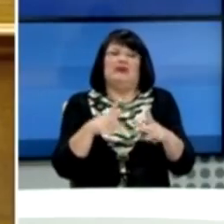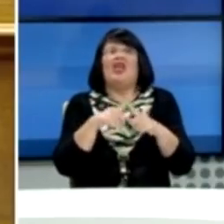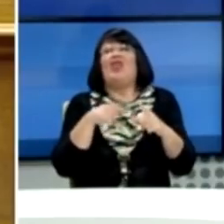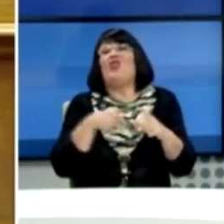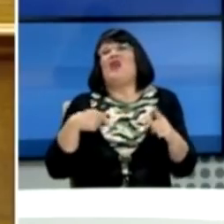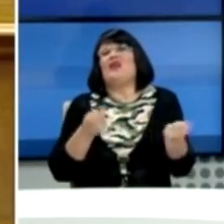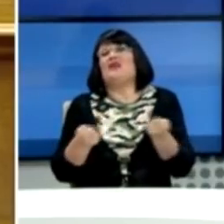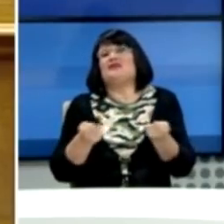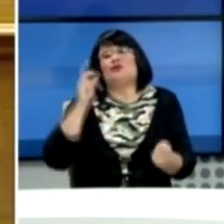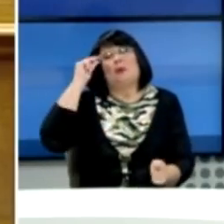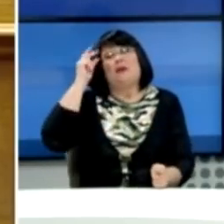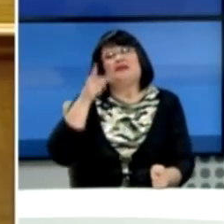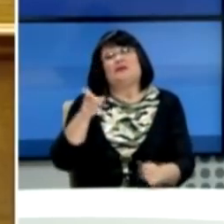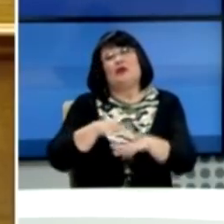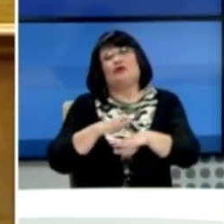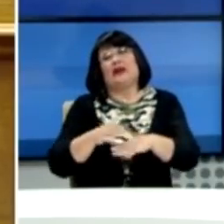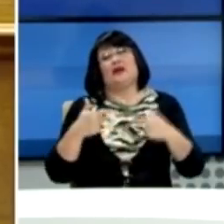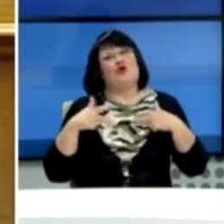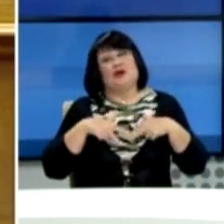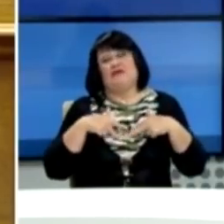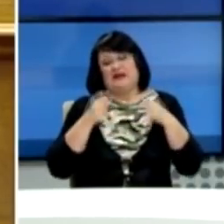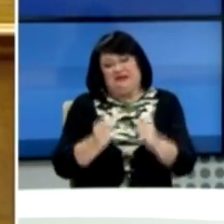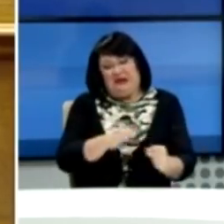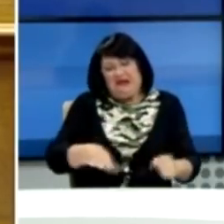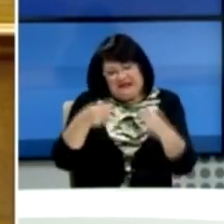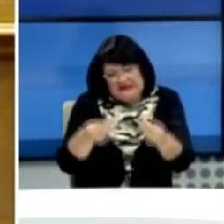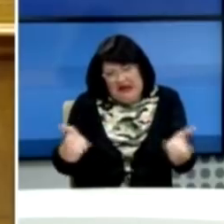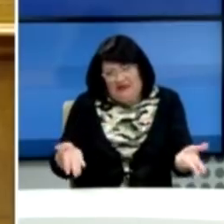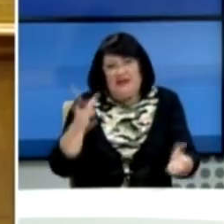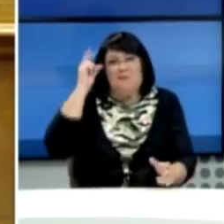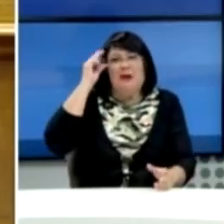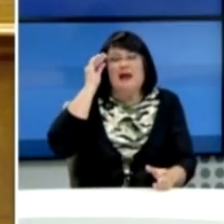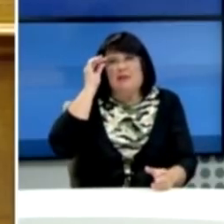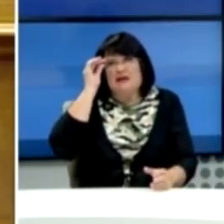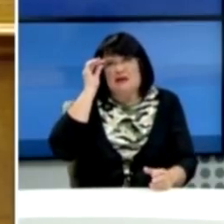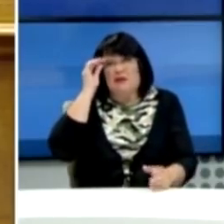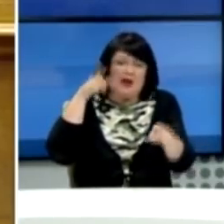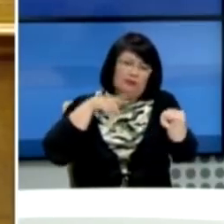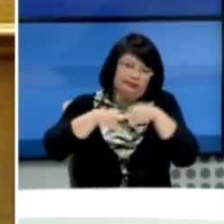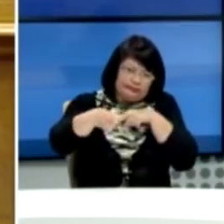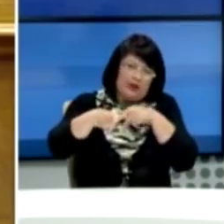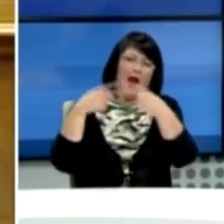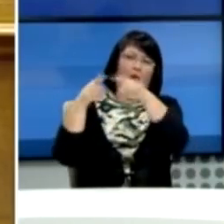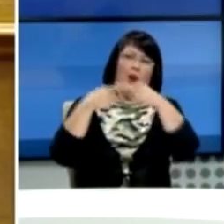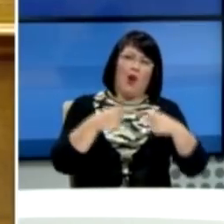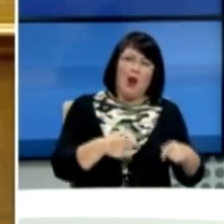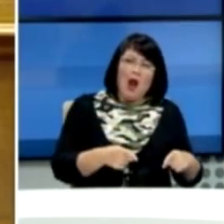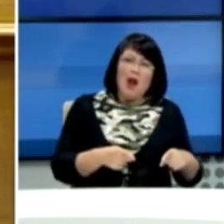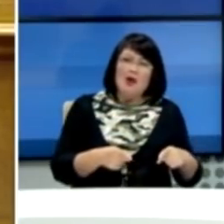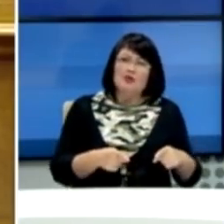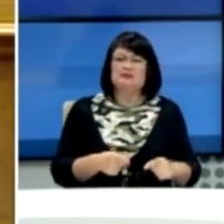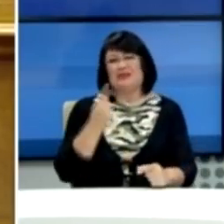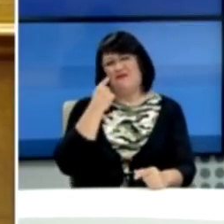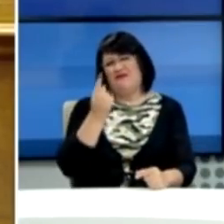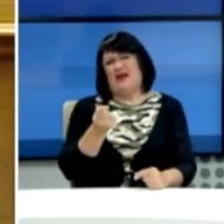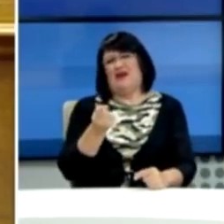των πανεπιστημίων. Αυτή ακριβώς είναι η κατάσταση. Το ΝΑΕΗ των πολλών ταχυτήτων εκφράζεται και στα